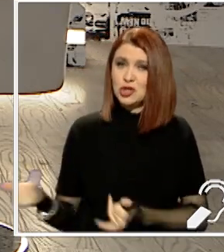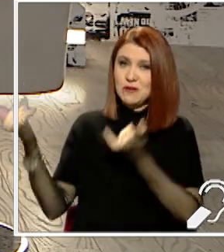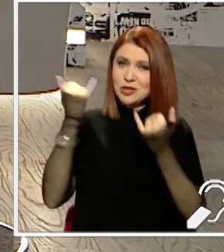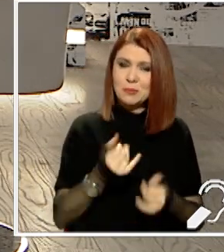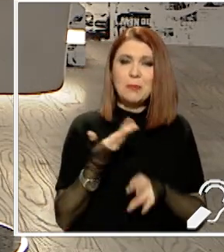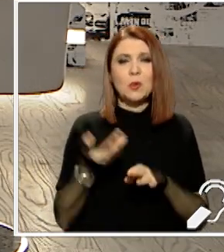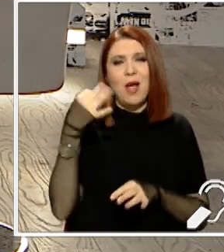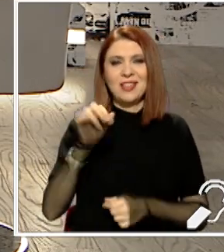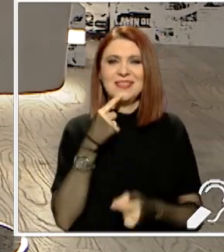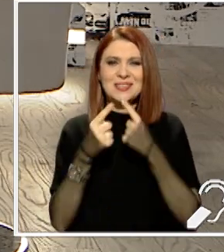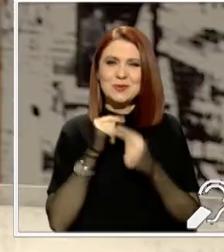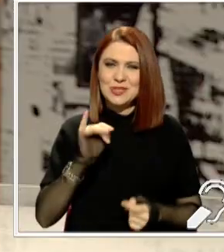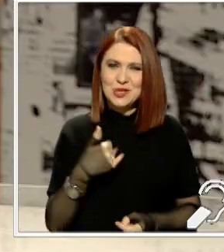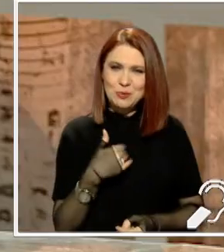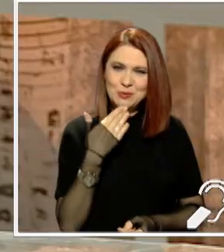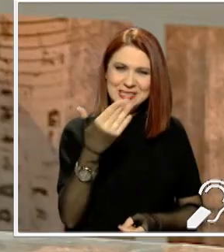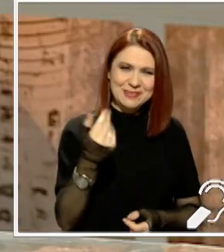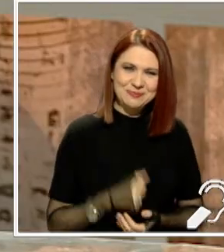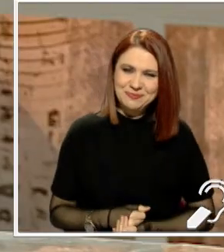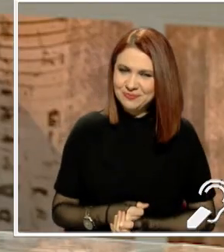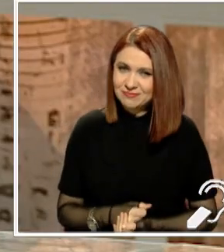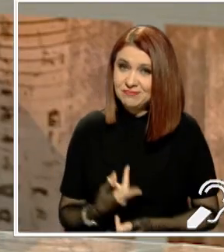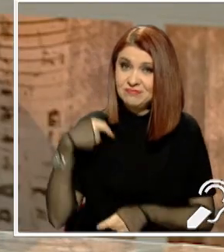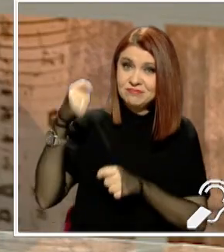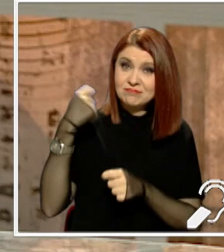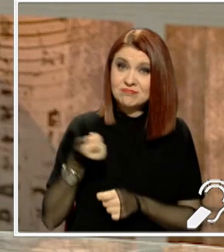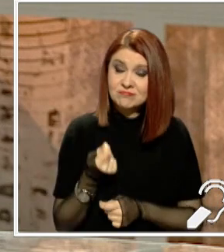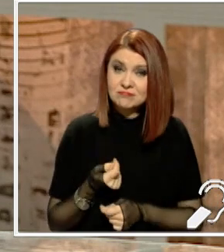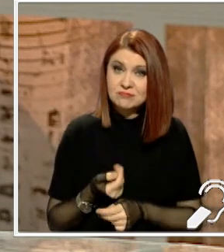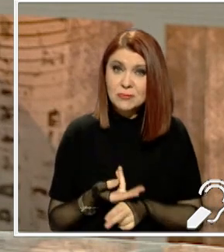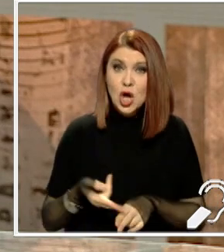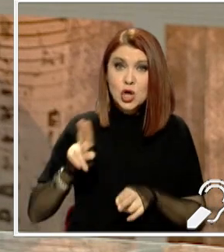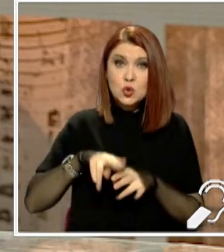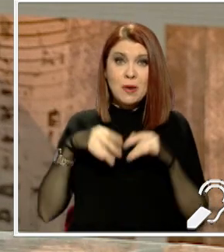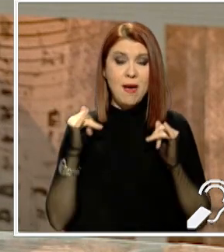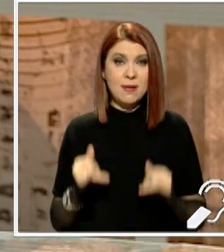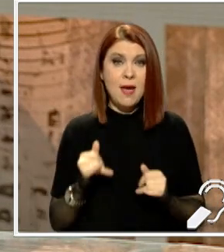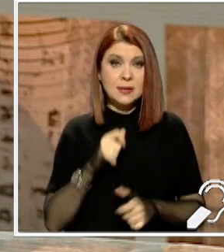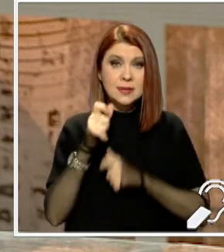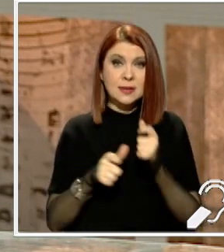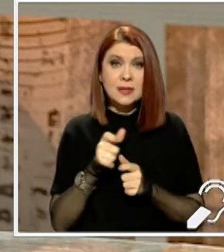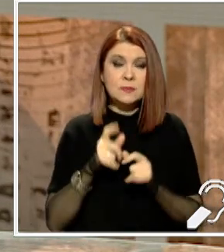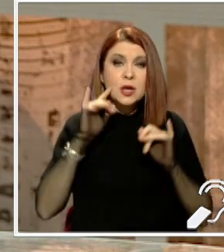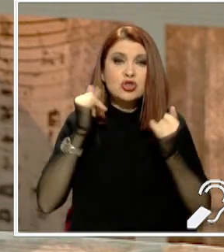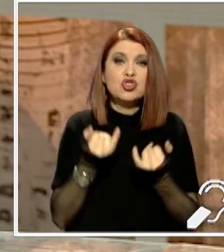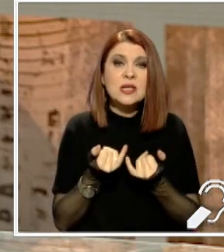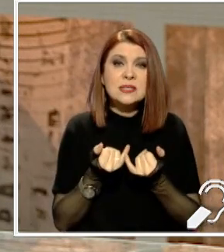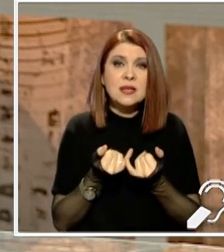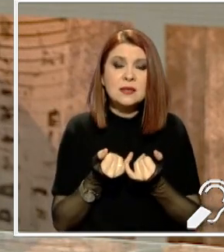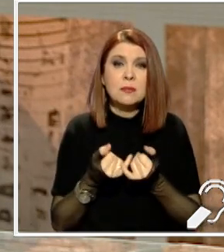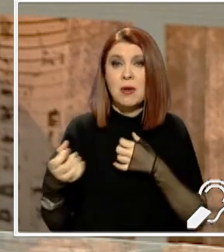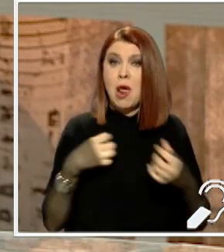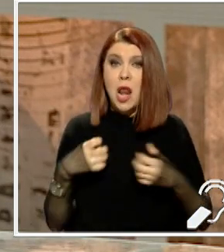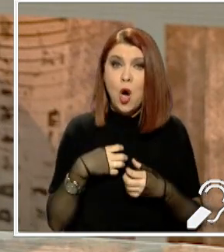pentru alte discuții. Mulțumesc foarte mult. Și eu. Un film cu accente suprarealiste despre culisele instituțiilor de